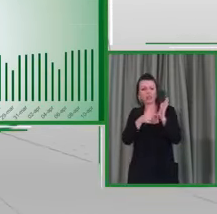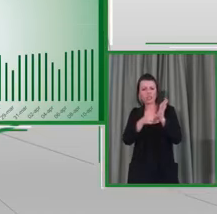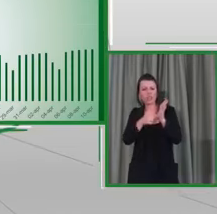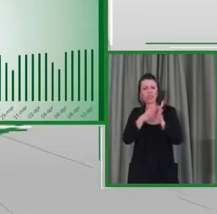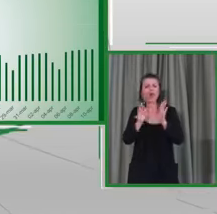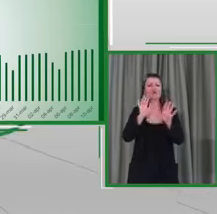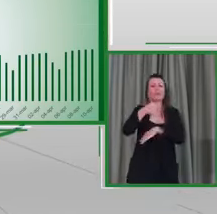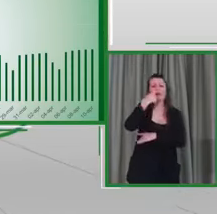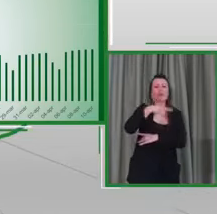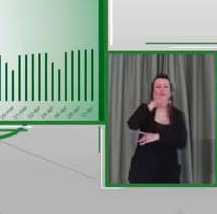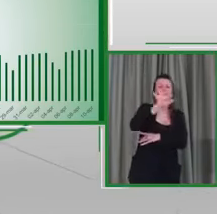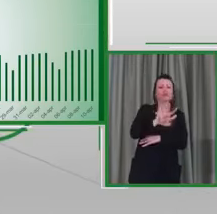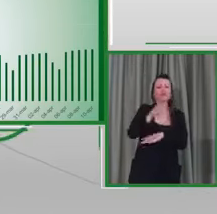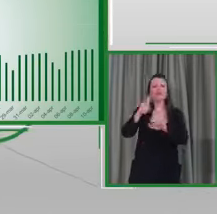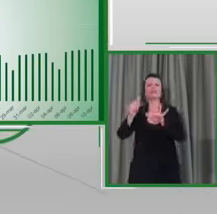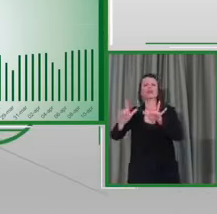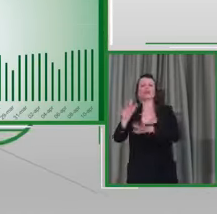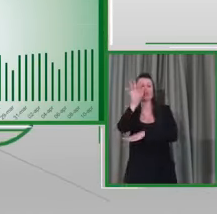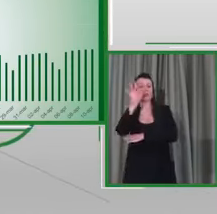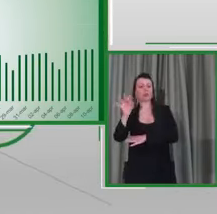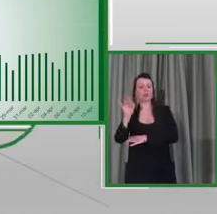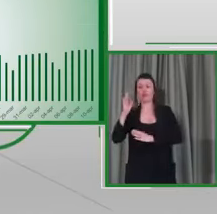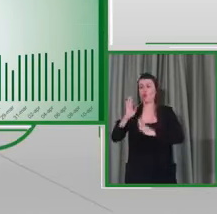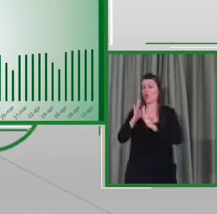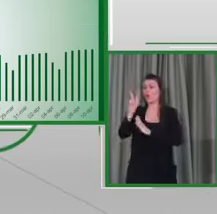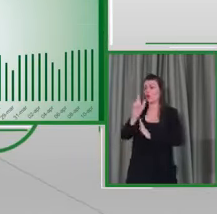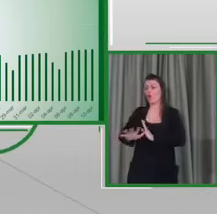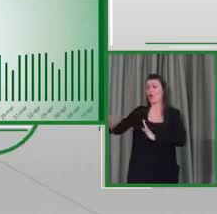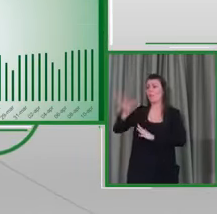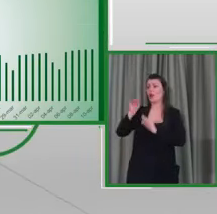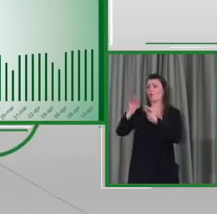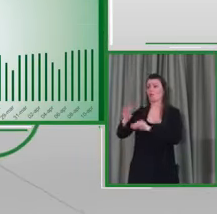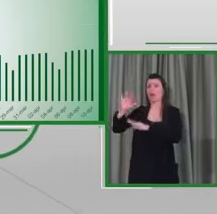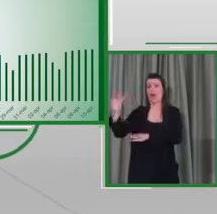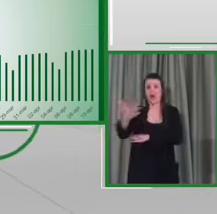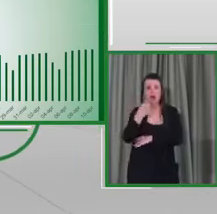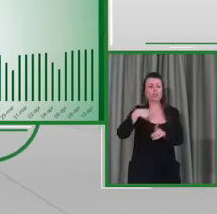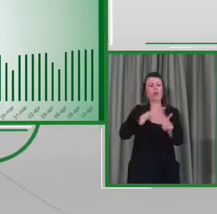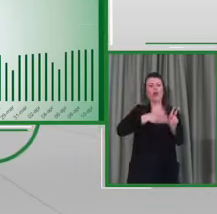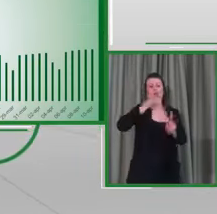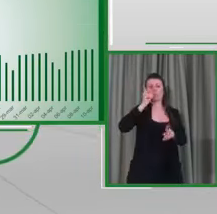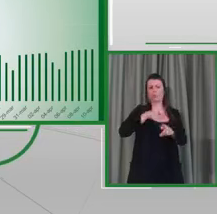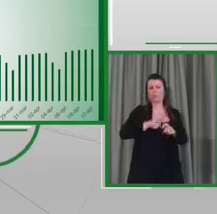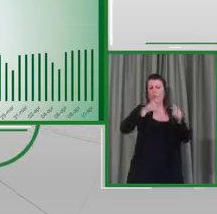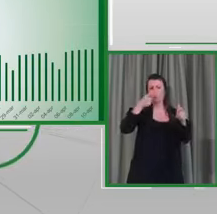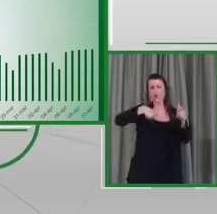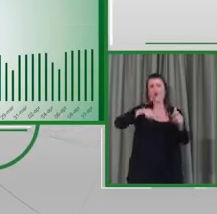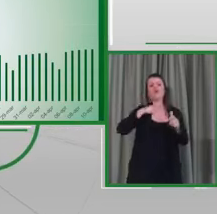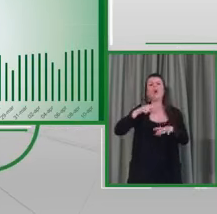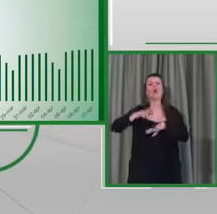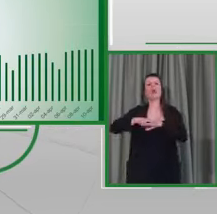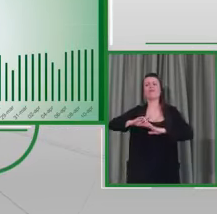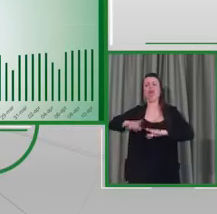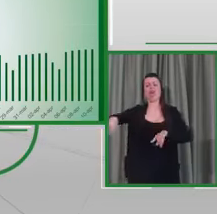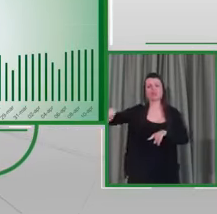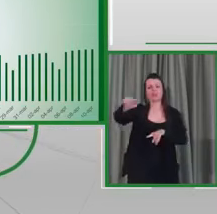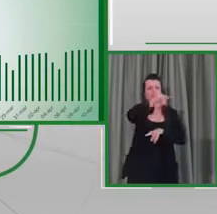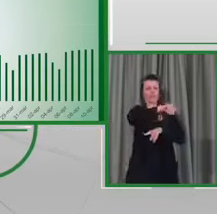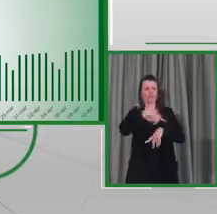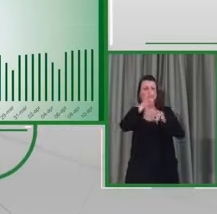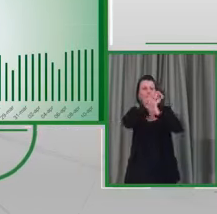al resto della lombardia quindi abbiamo comunicato questi dati ai prefetti che stanno predisponendo